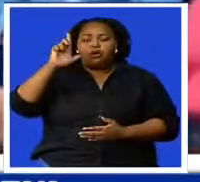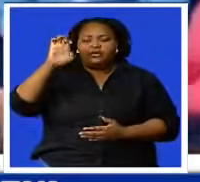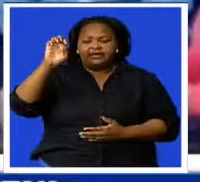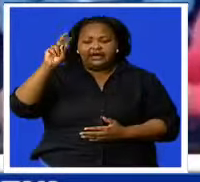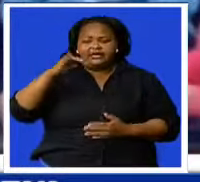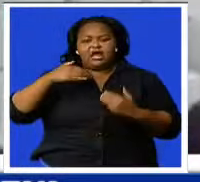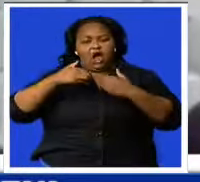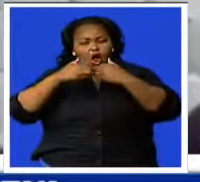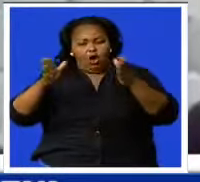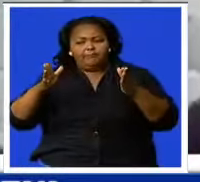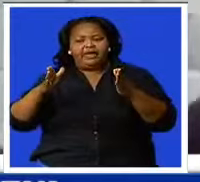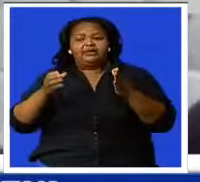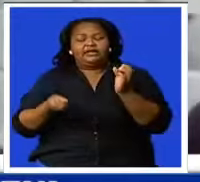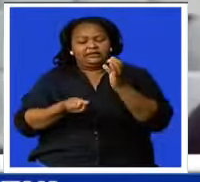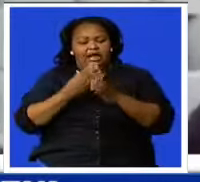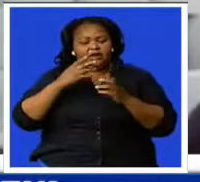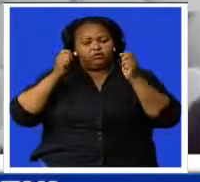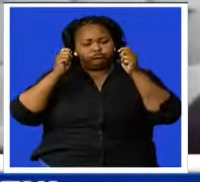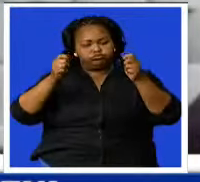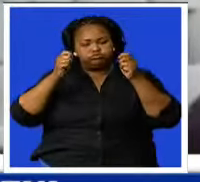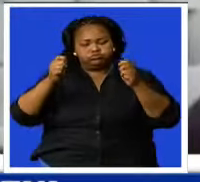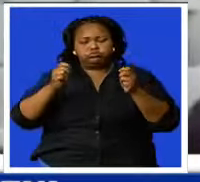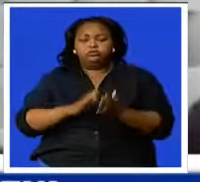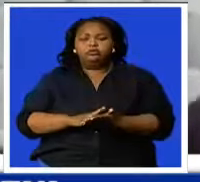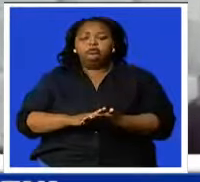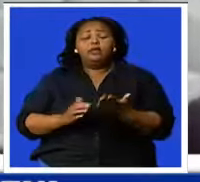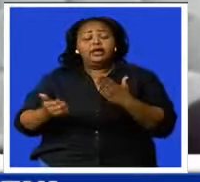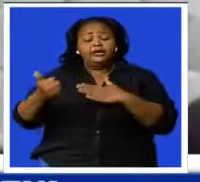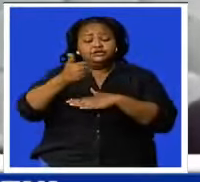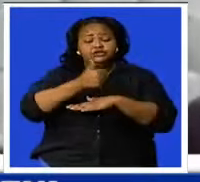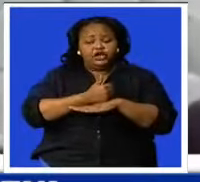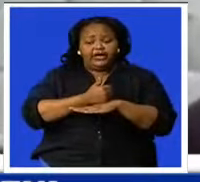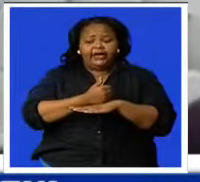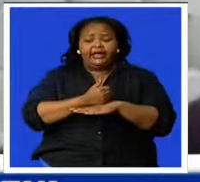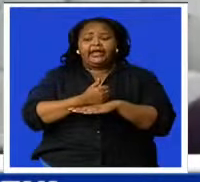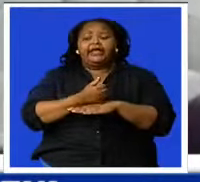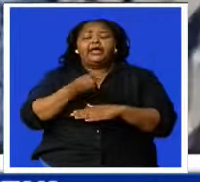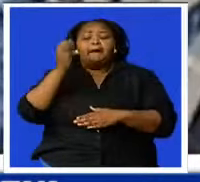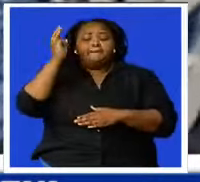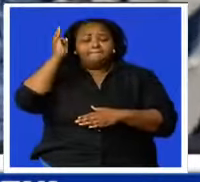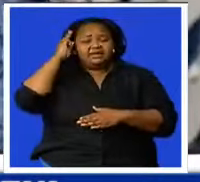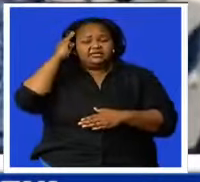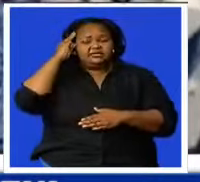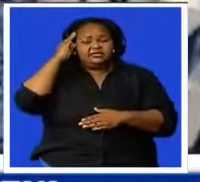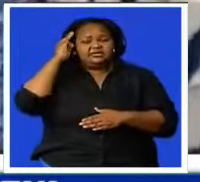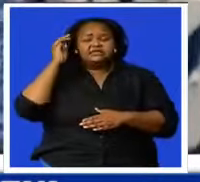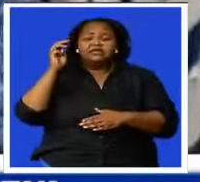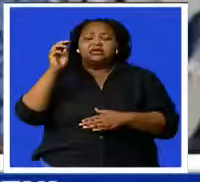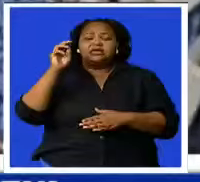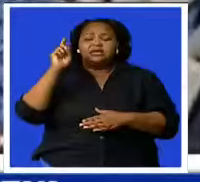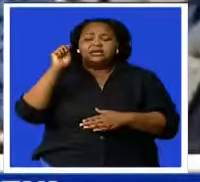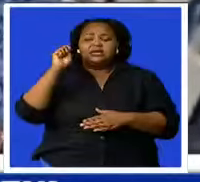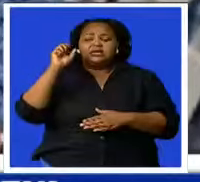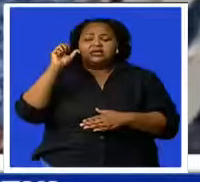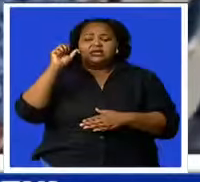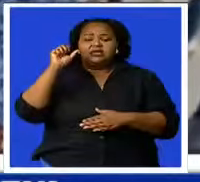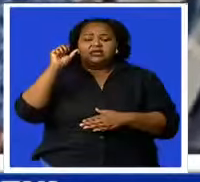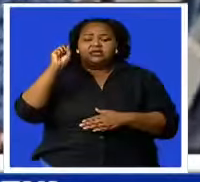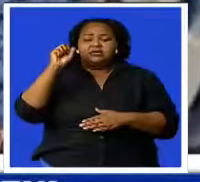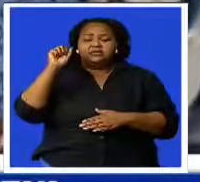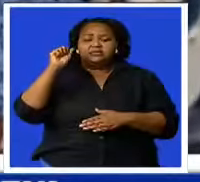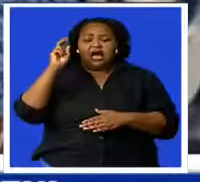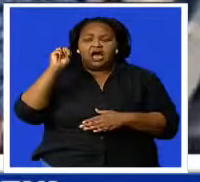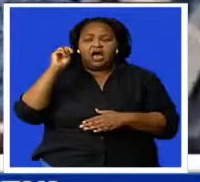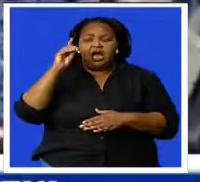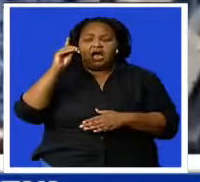kwalo mkhankaso. Umphathi sifundza kaHoho umthane nkosi Tanzile uthi sive asigcinane singathelelani lo